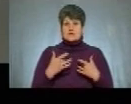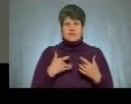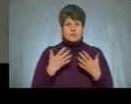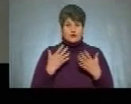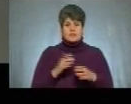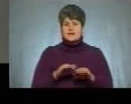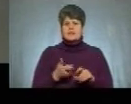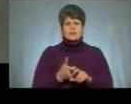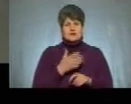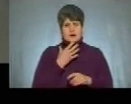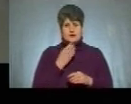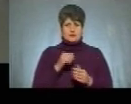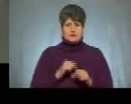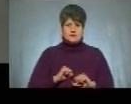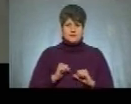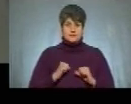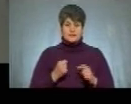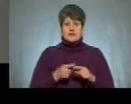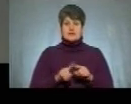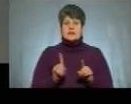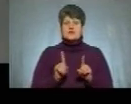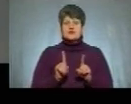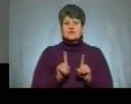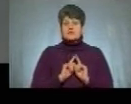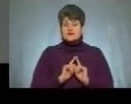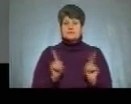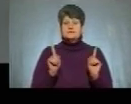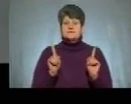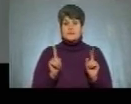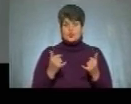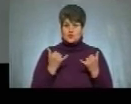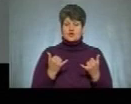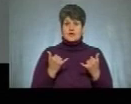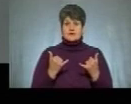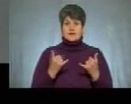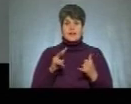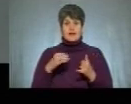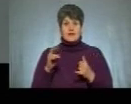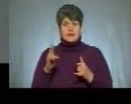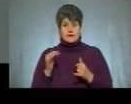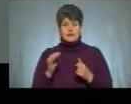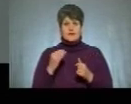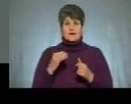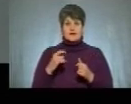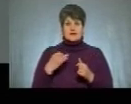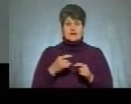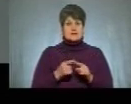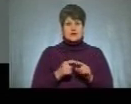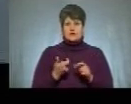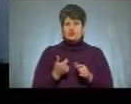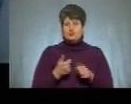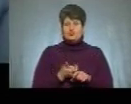гарно. І це щось таке нестандартне, сучасне, лайки, хайп. Це було дуже